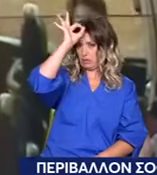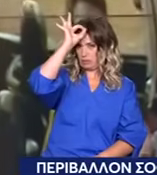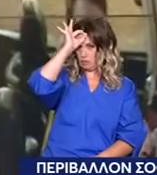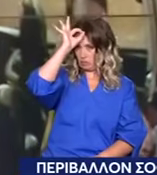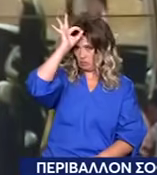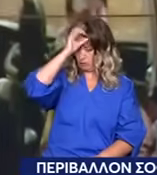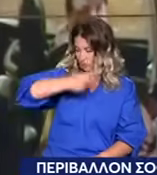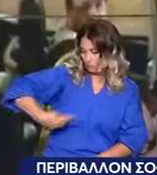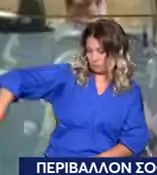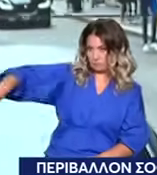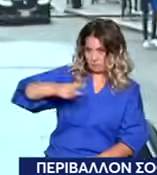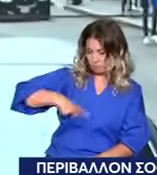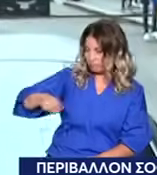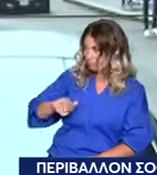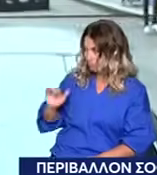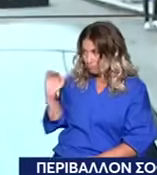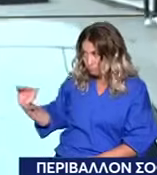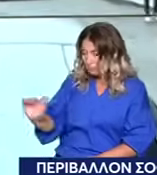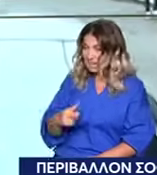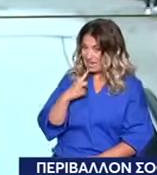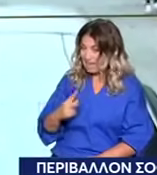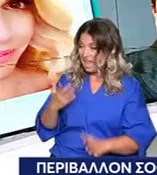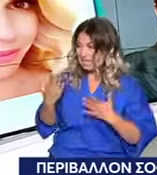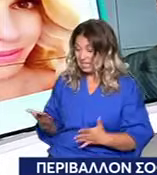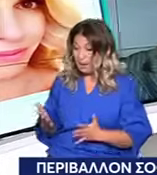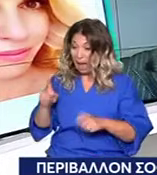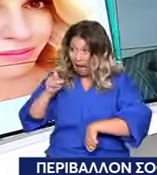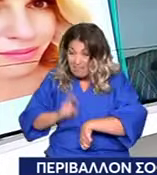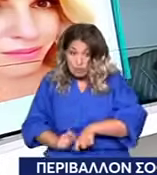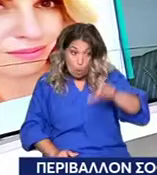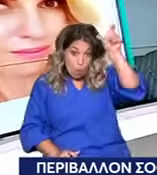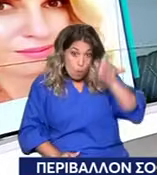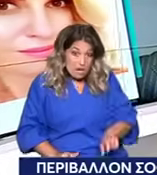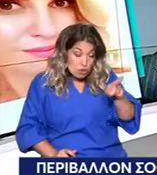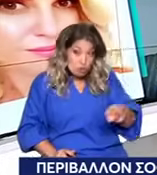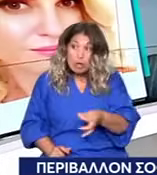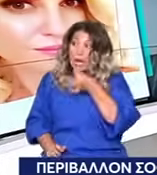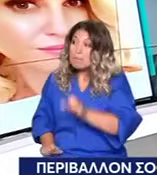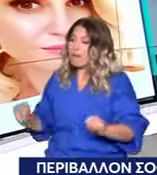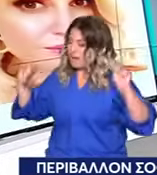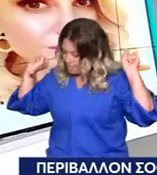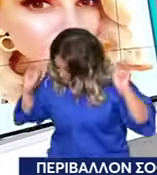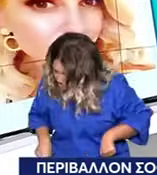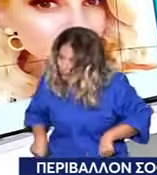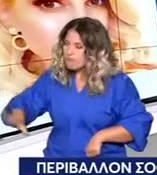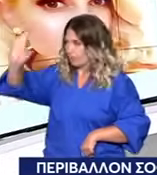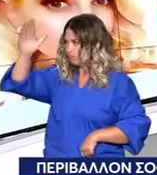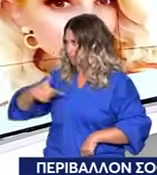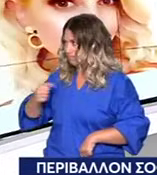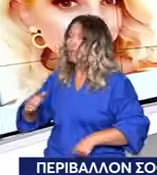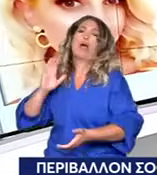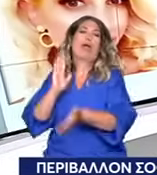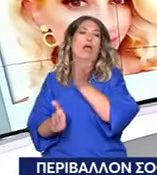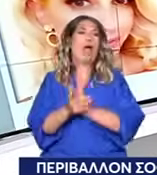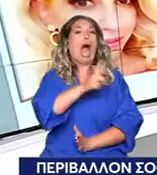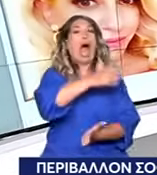δεν θεωρήθηκε από τη στιγμή που υπήρχε καθομολογία ανδράστης ο τόπος στον οποίο έγινε το έγκλημα τόσο σοβαρός